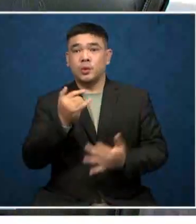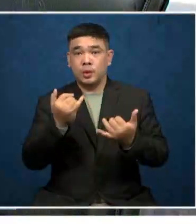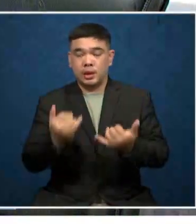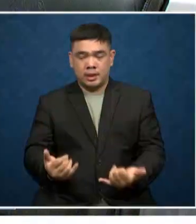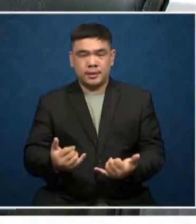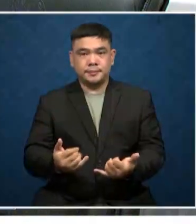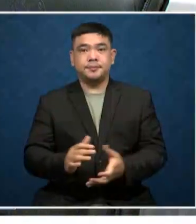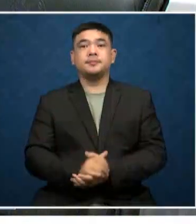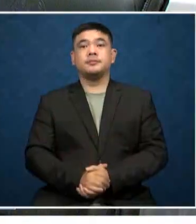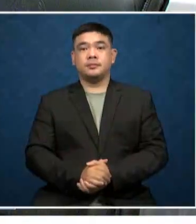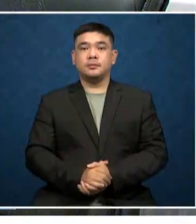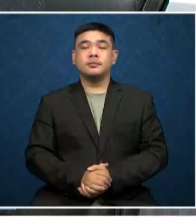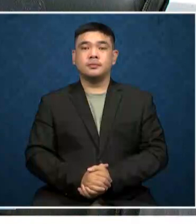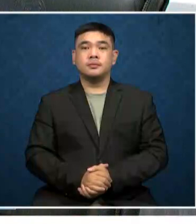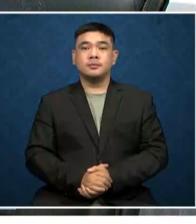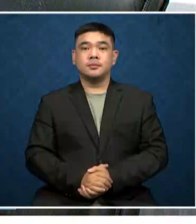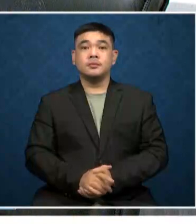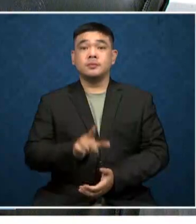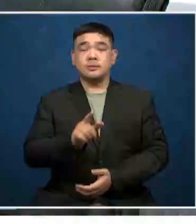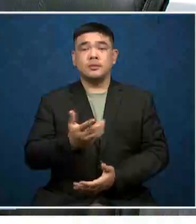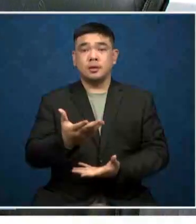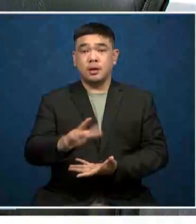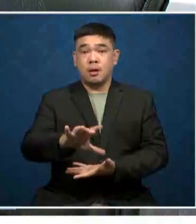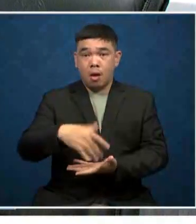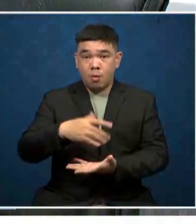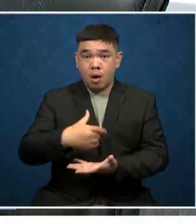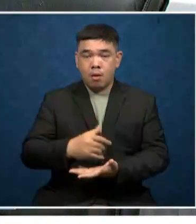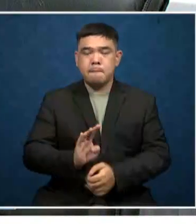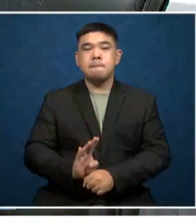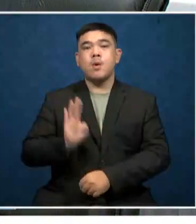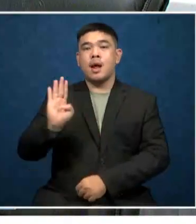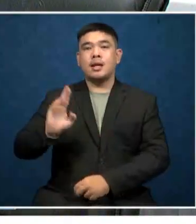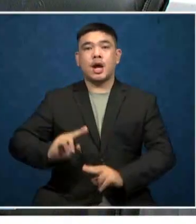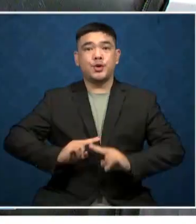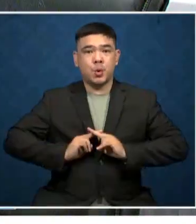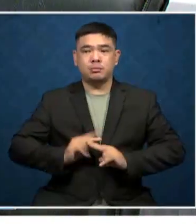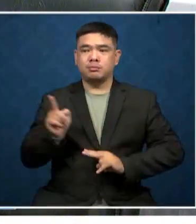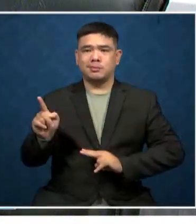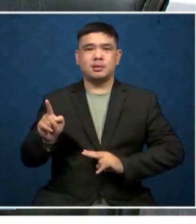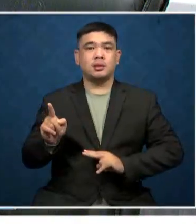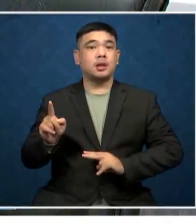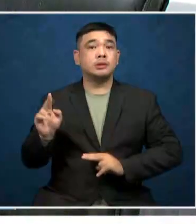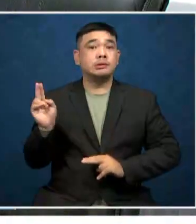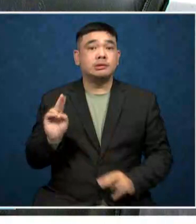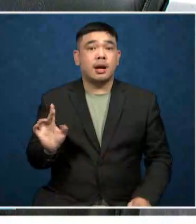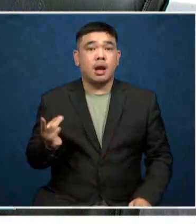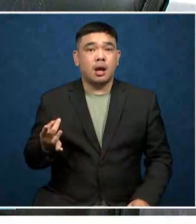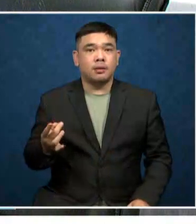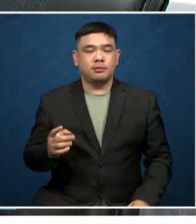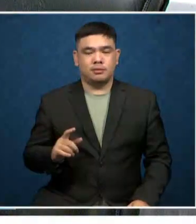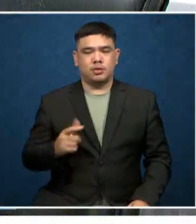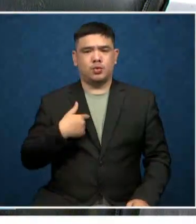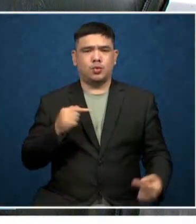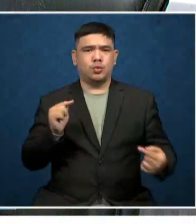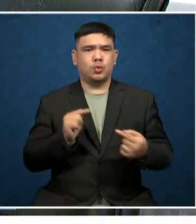เนี้ยในสิ่งที่ท่านนำเสนอเนี่ยก็มีภาคเอกชนเนี่ยก็ได้นำไปใช้เอ่อหลายหลาย